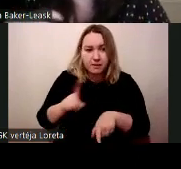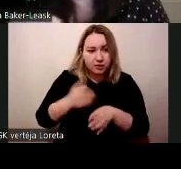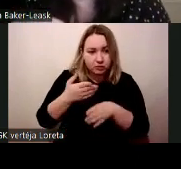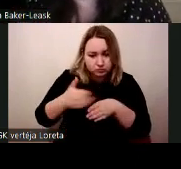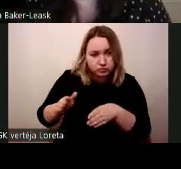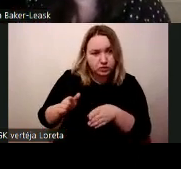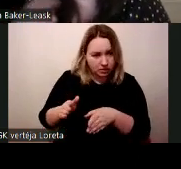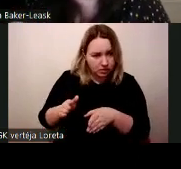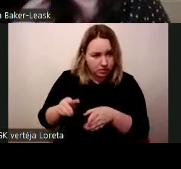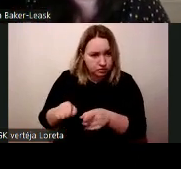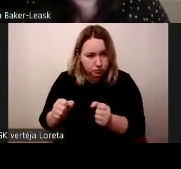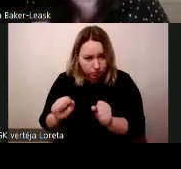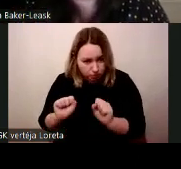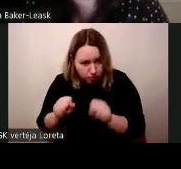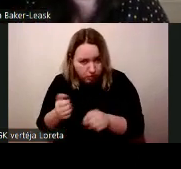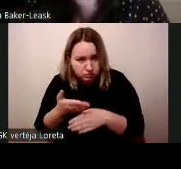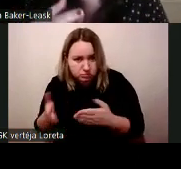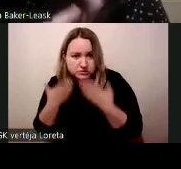skaityti.